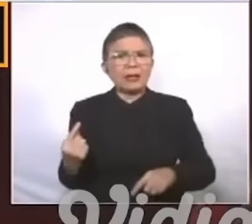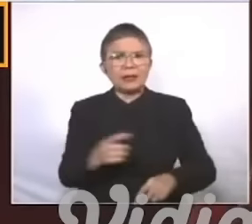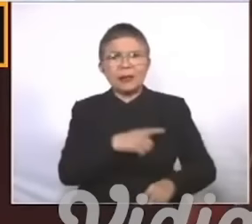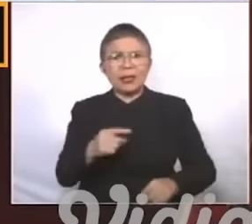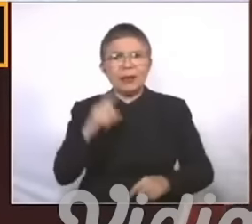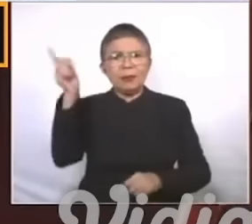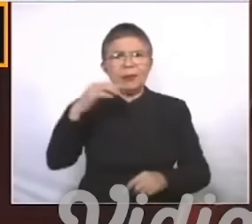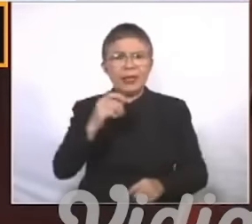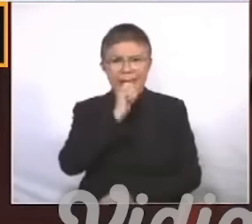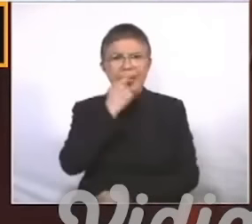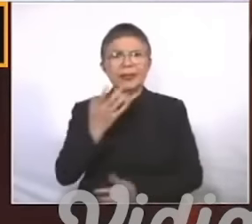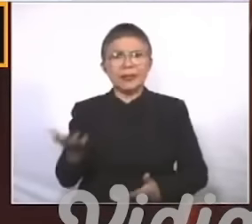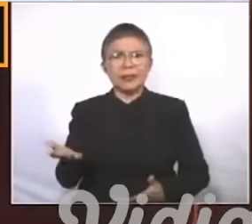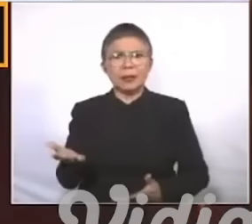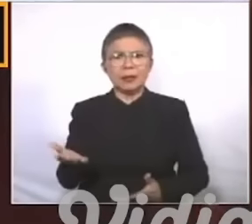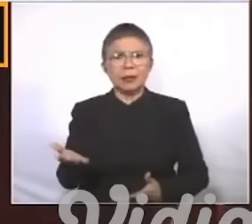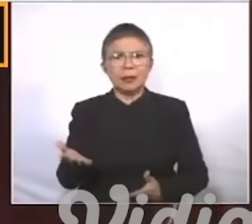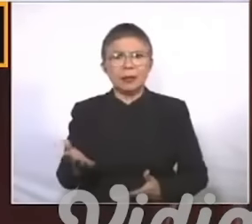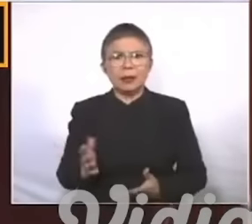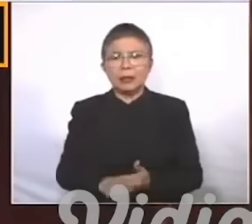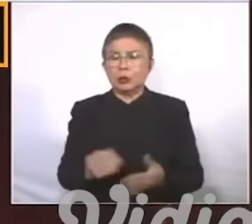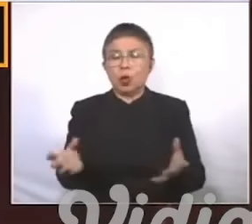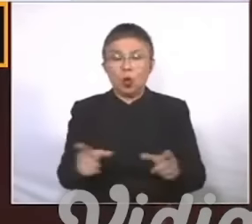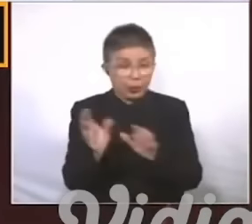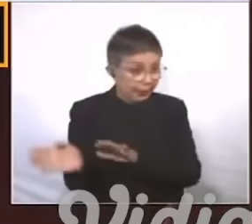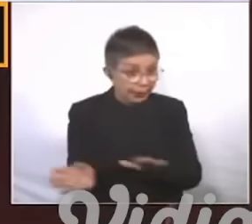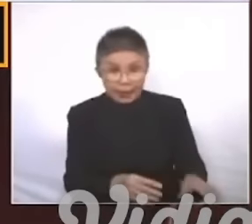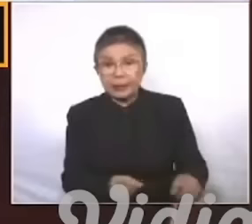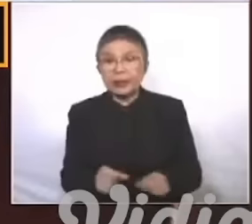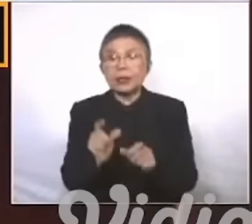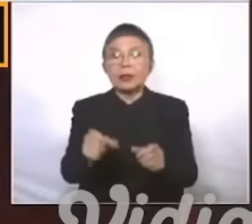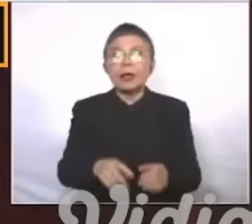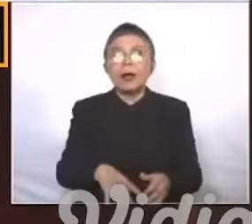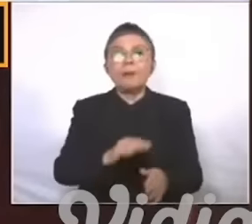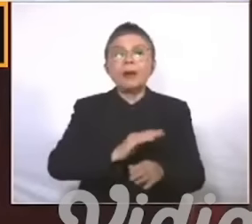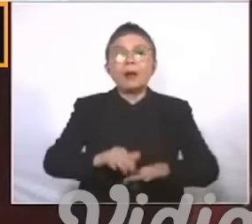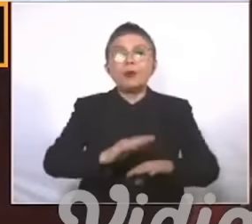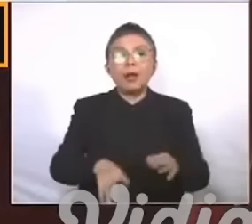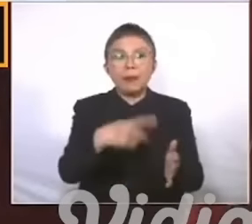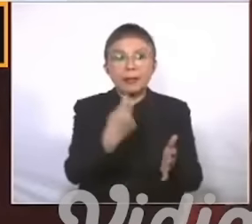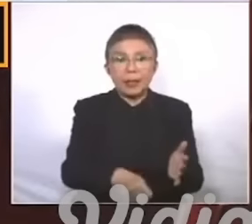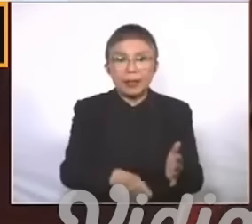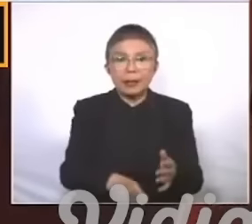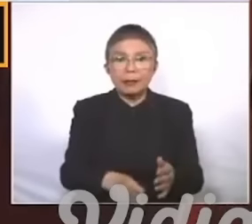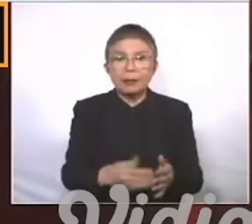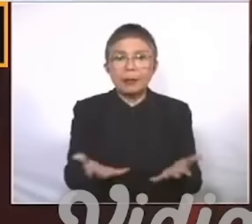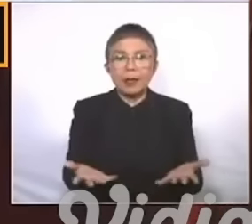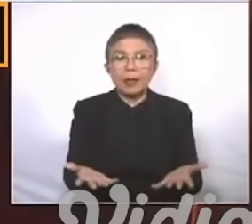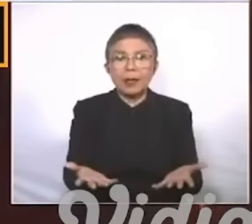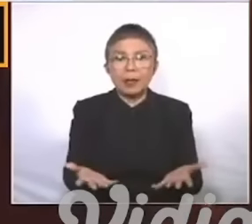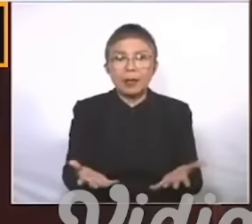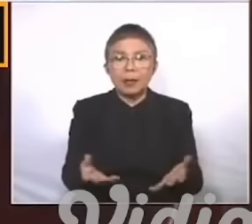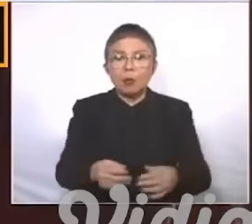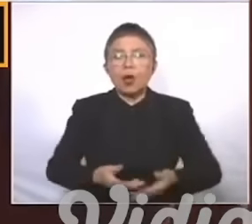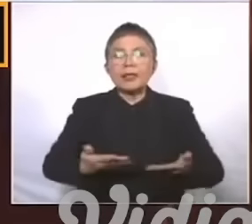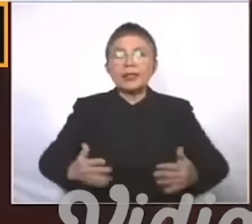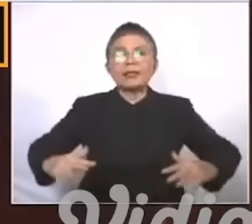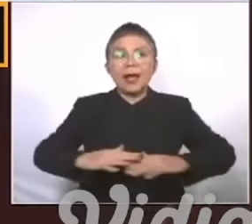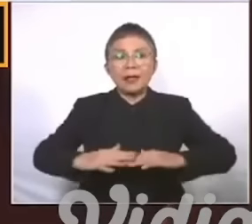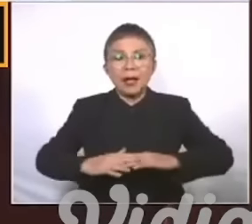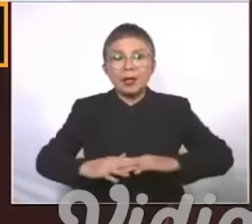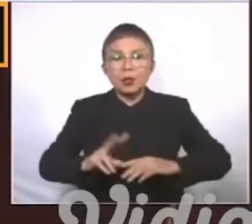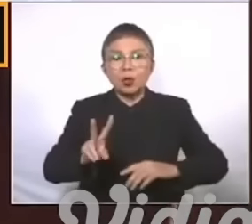ampun kemarin itu, diberi pengampunan pajak. Saya bilang, ini harus pidana, masuk. Gitu. Dia menguasai tanah 22